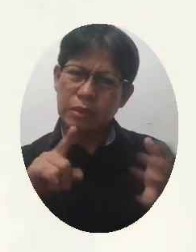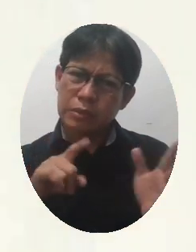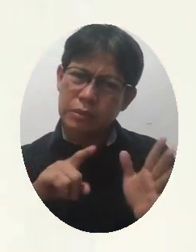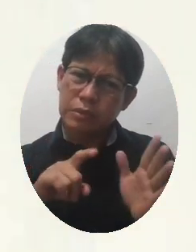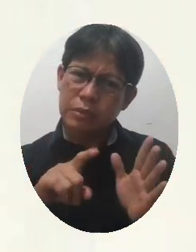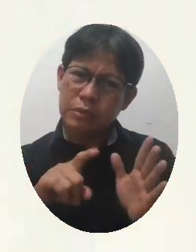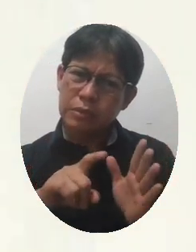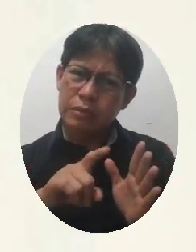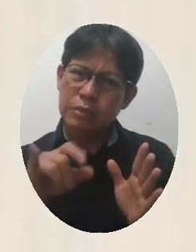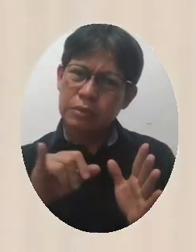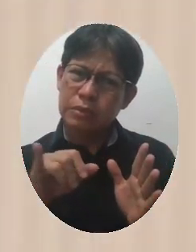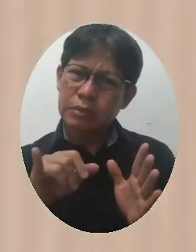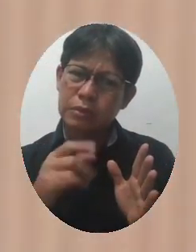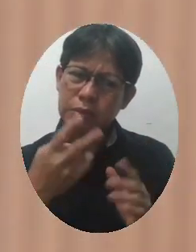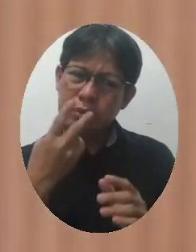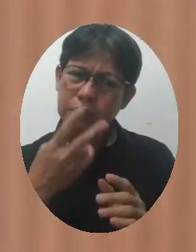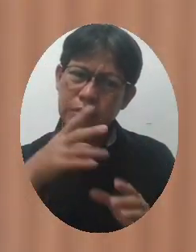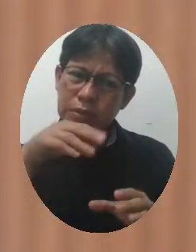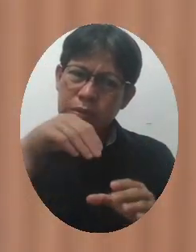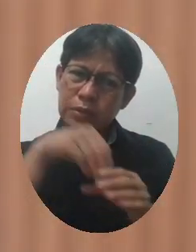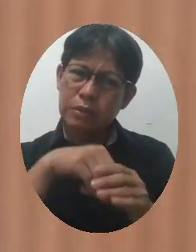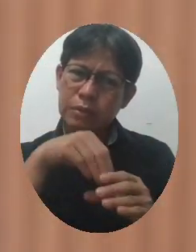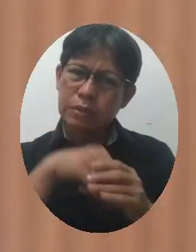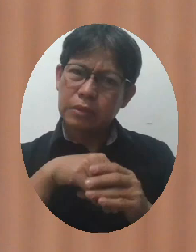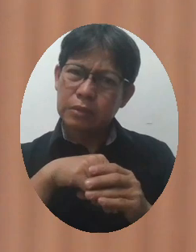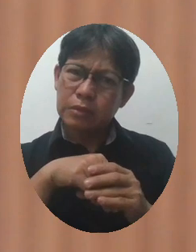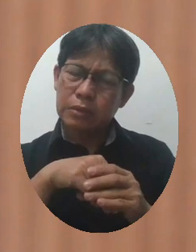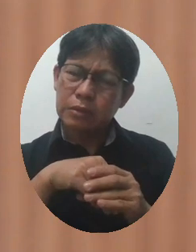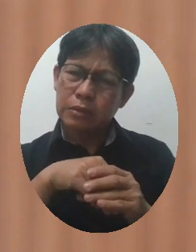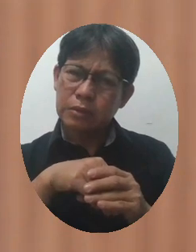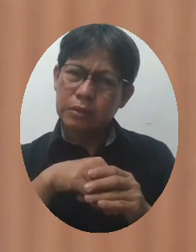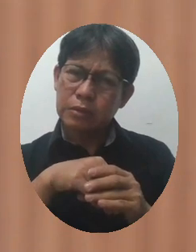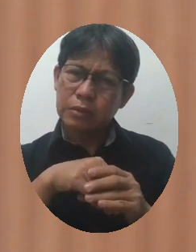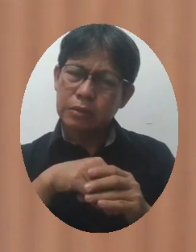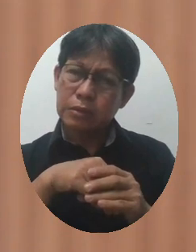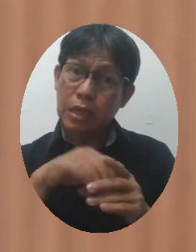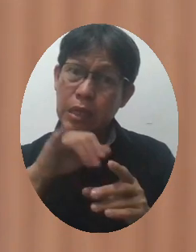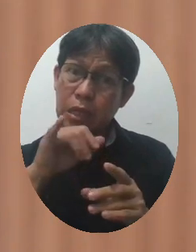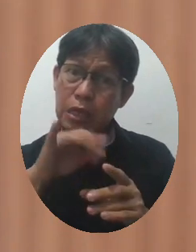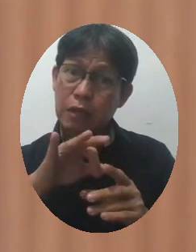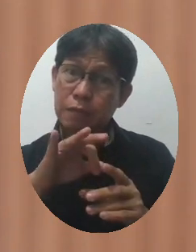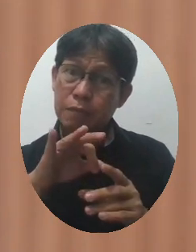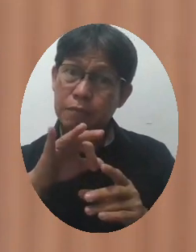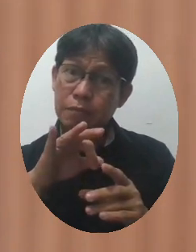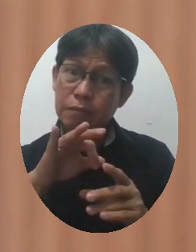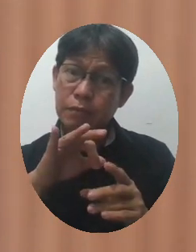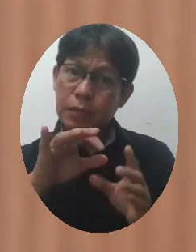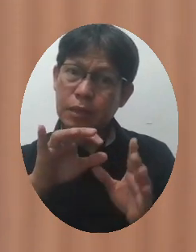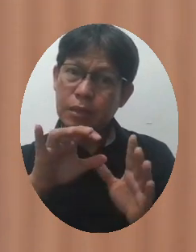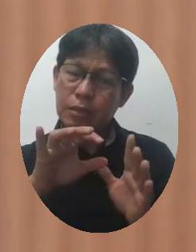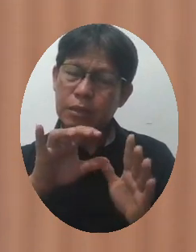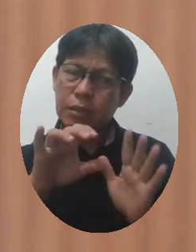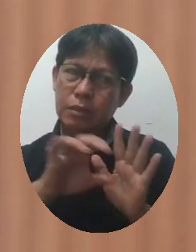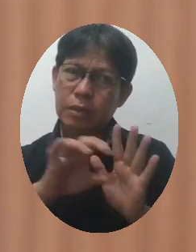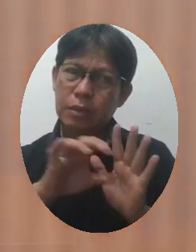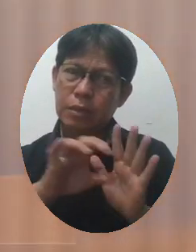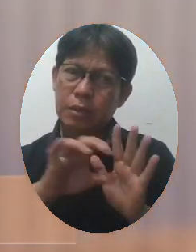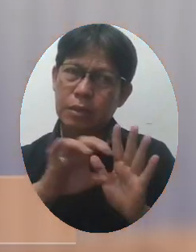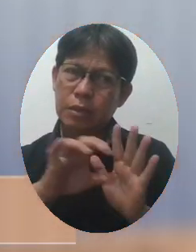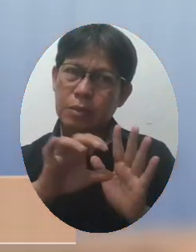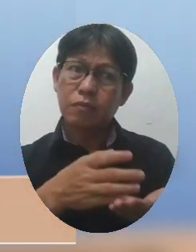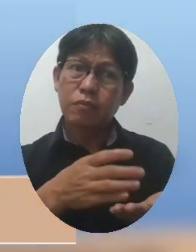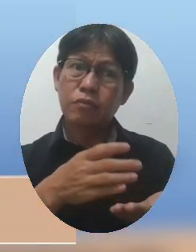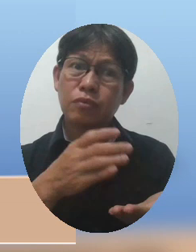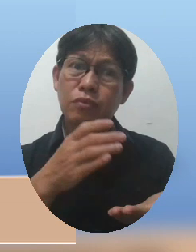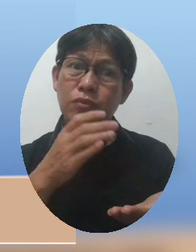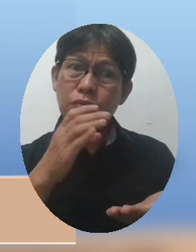ay isang uri ng bulate or parasite na nakukuha sa kapag na-expose ang isang tao sa isang tubig